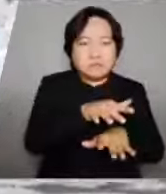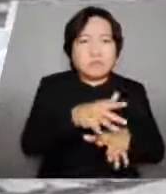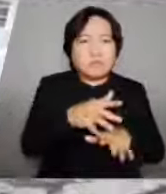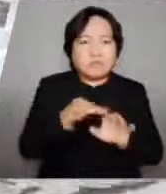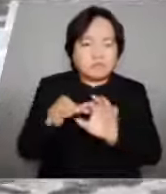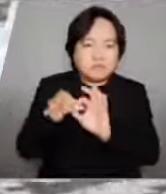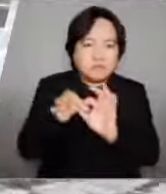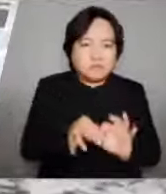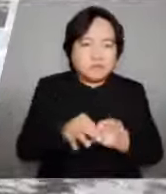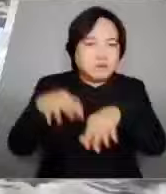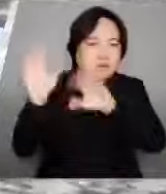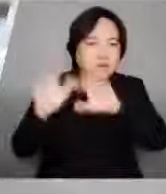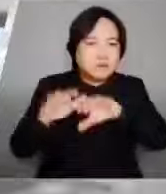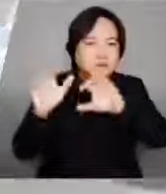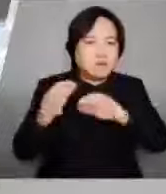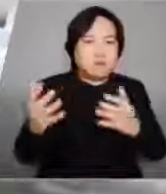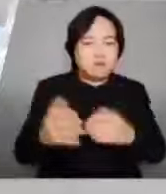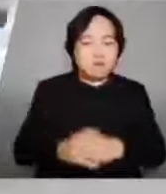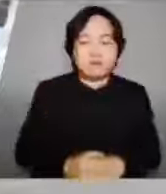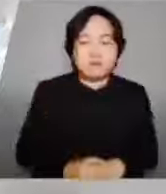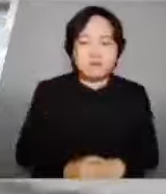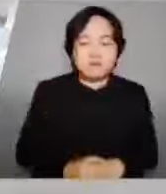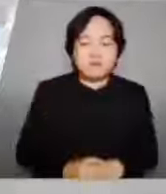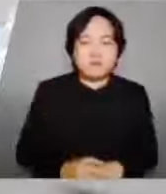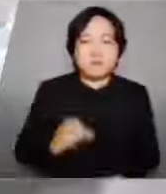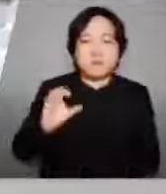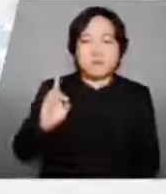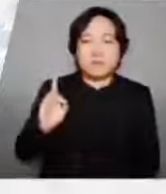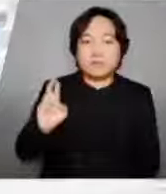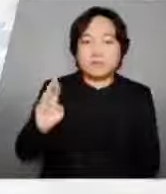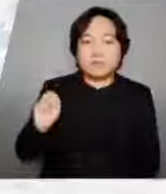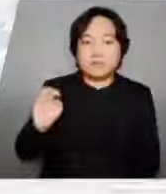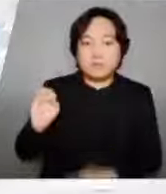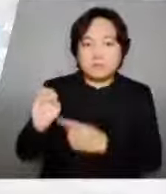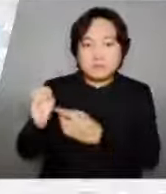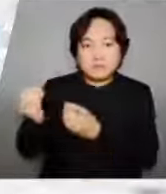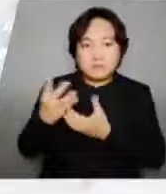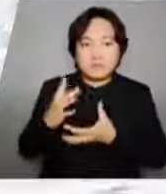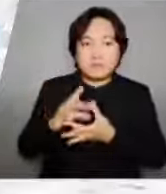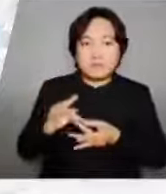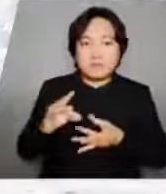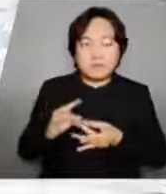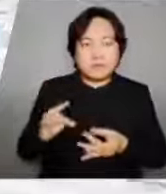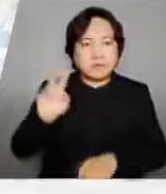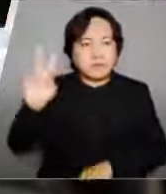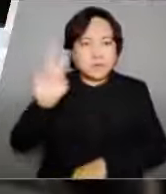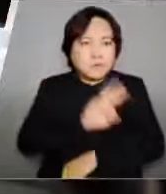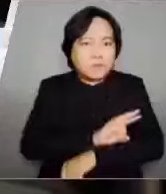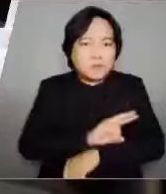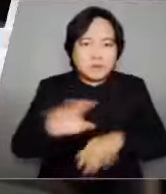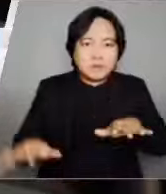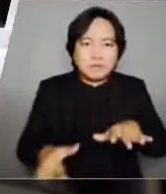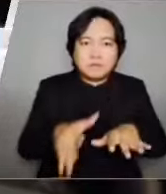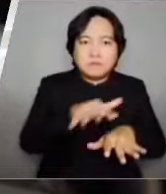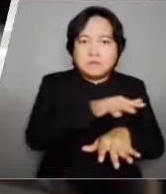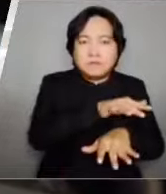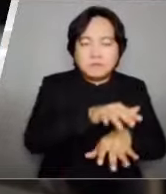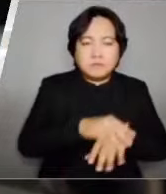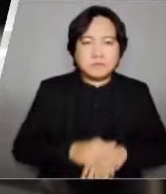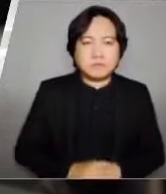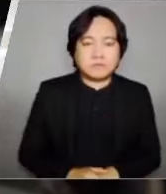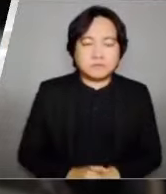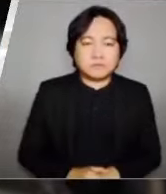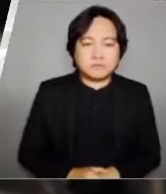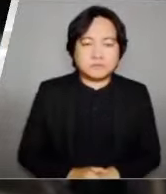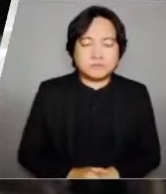River. Ayon sa CDRMO, 2 araw nang umaabot sa 1.2 meters ang tide level sa lungsod. Ang pinaka-concern natin for this week will